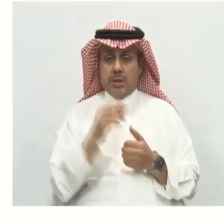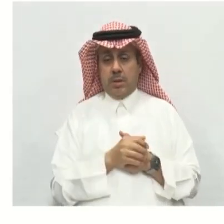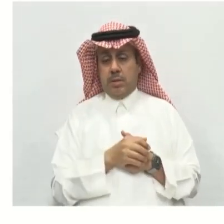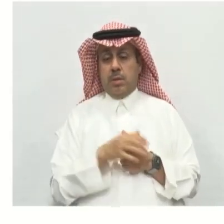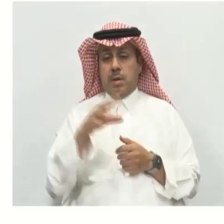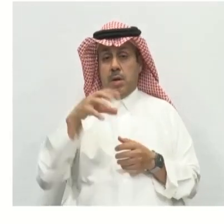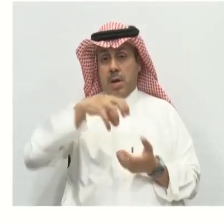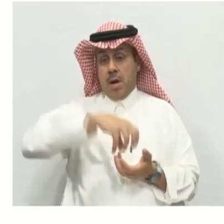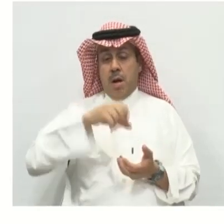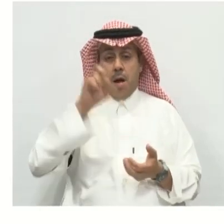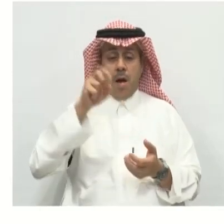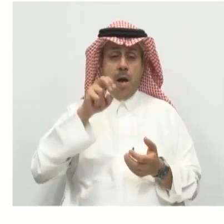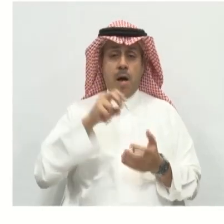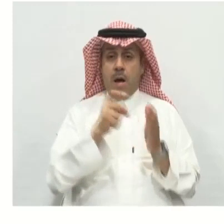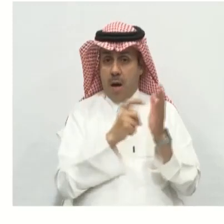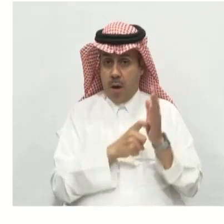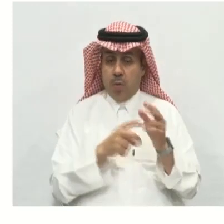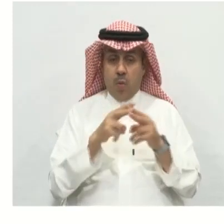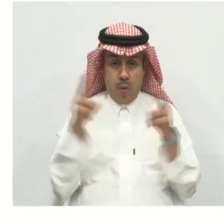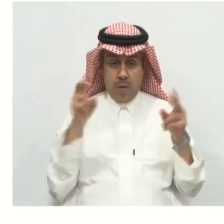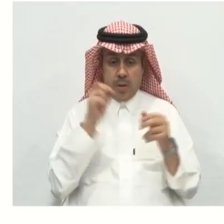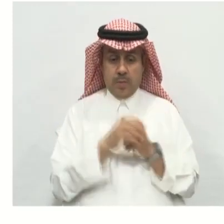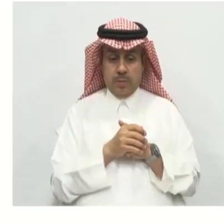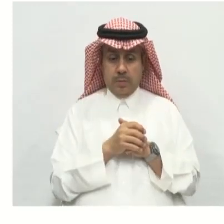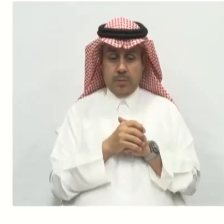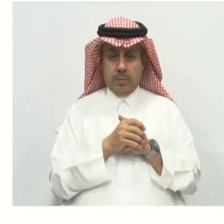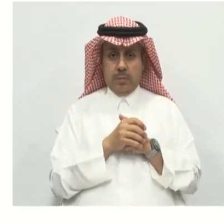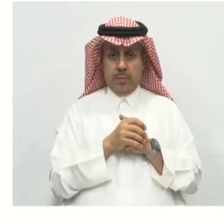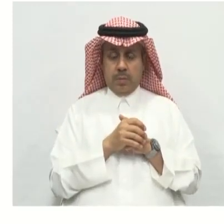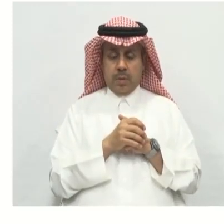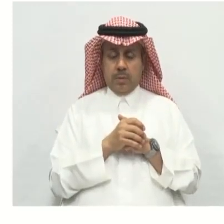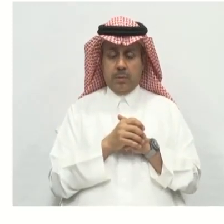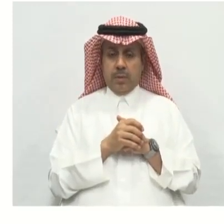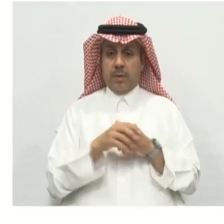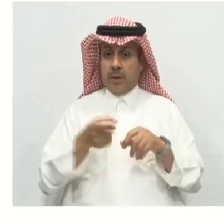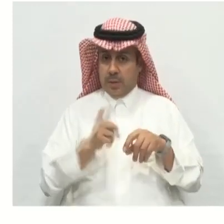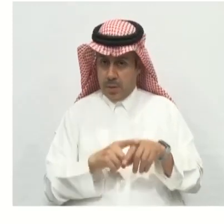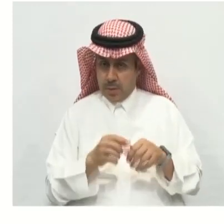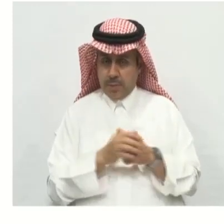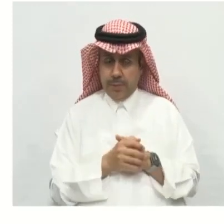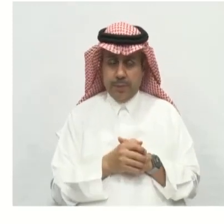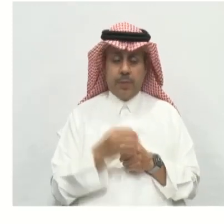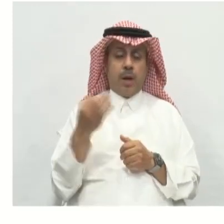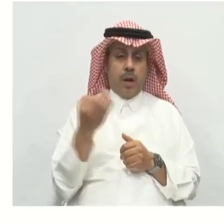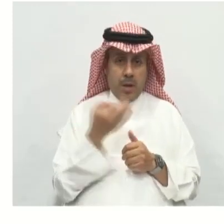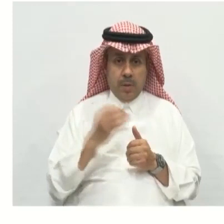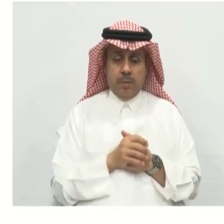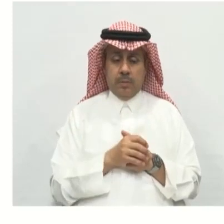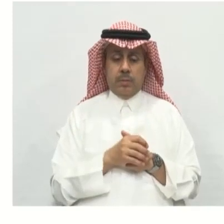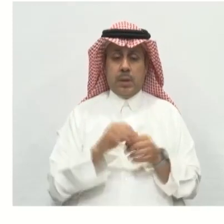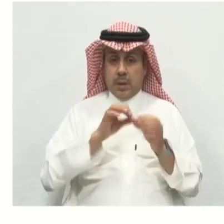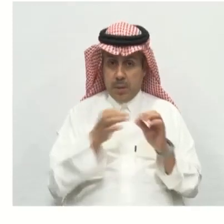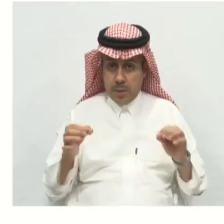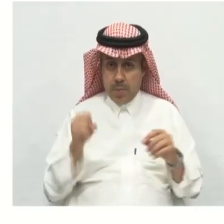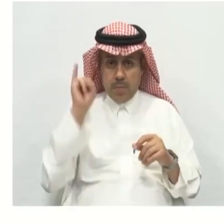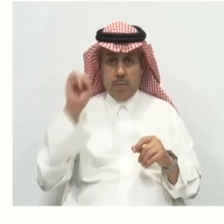القانون الظاهر امامك بناء على المصطلح كم تكرر وكم تكررت الكلمه ثم ارتباطها